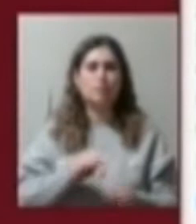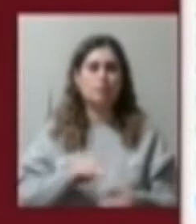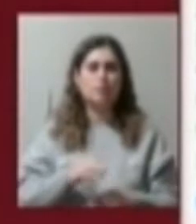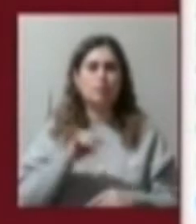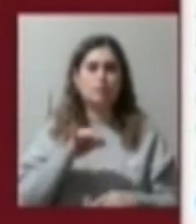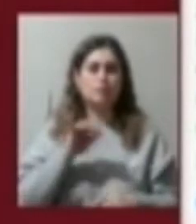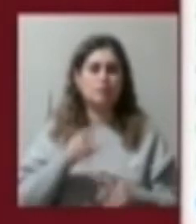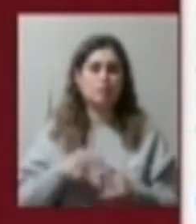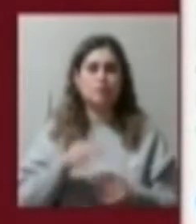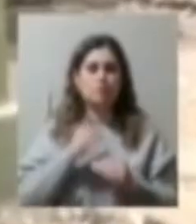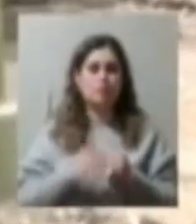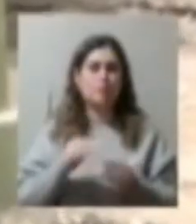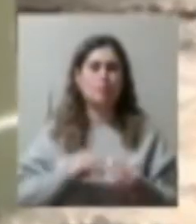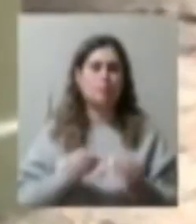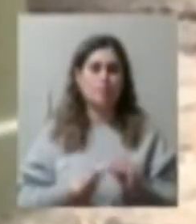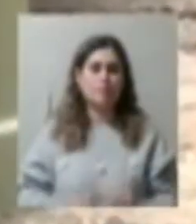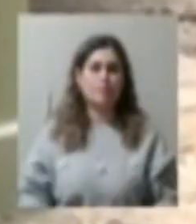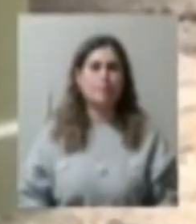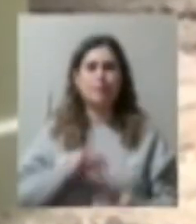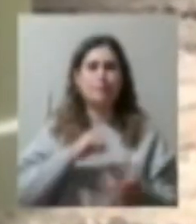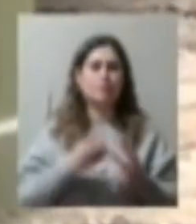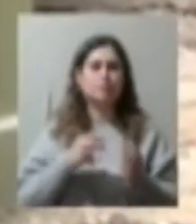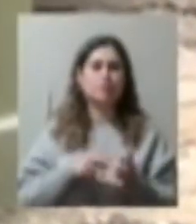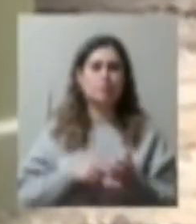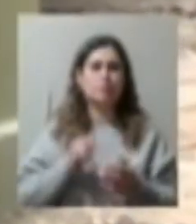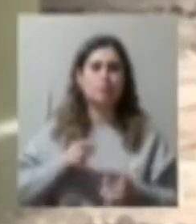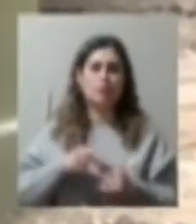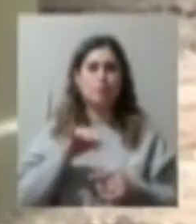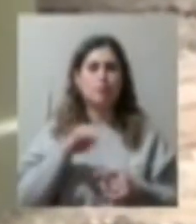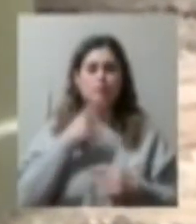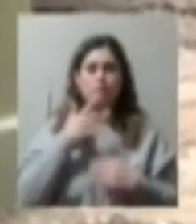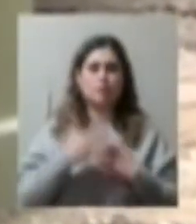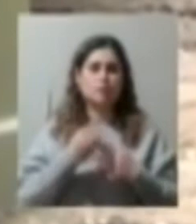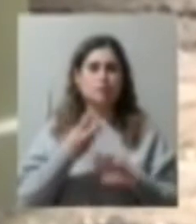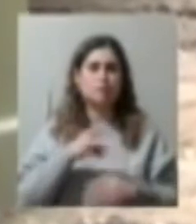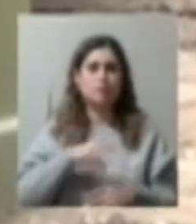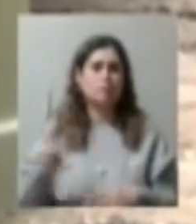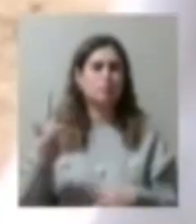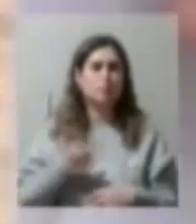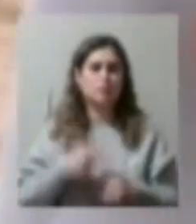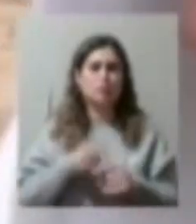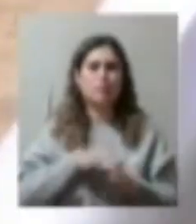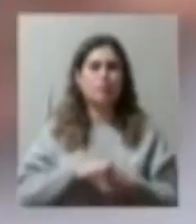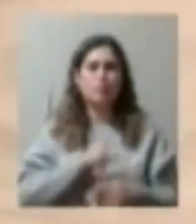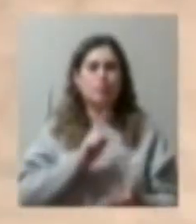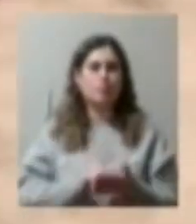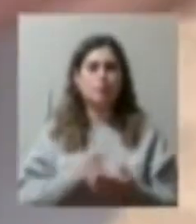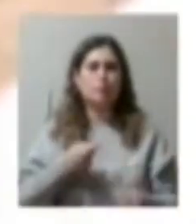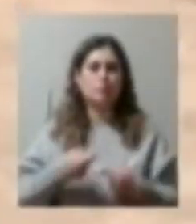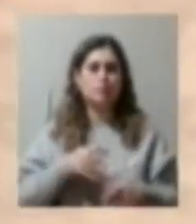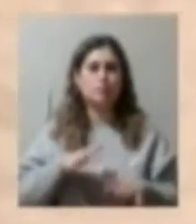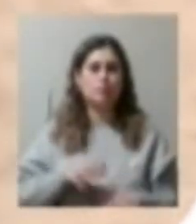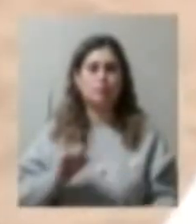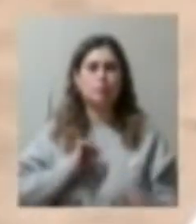з дахом проблеми. Загальна вартість робіт на цьому об'єкті – близько 13 мільйонів гривень. Виконувач обов'язків керівника міського